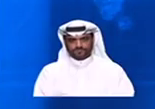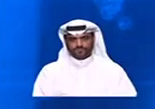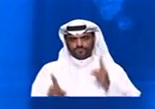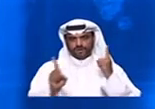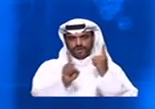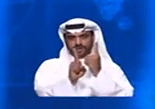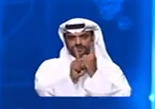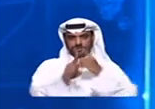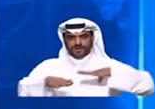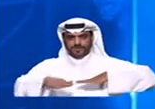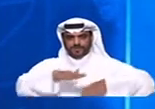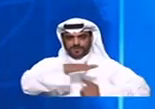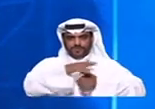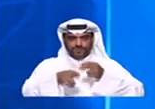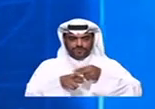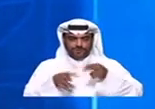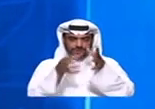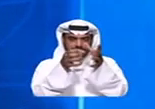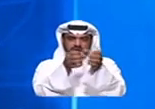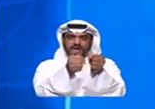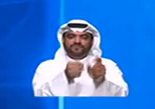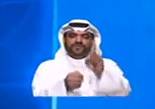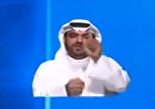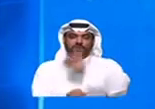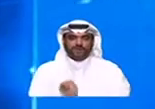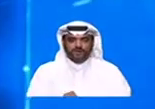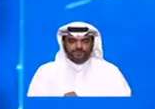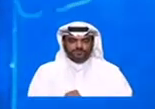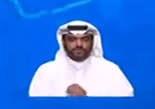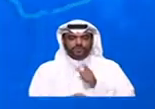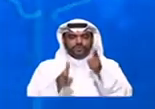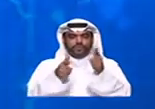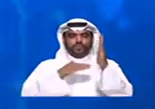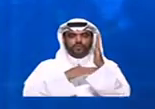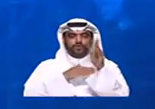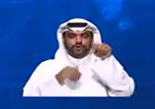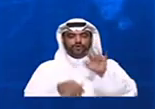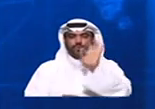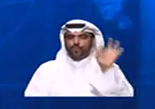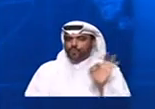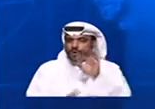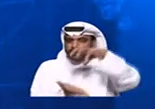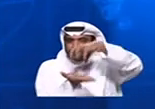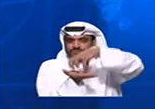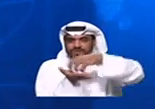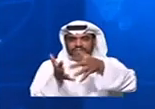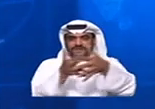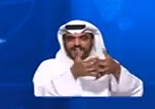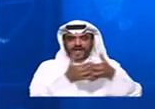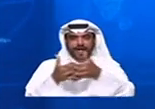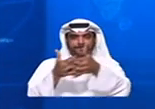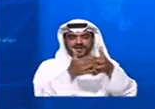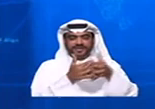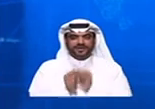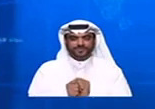استقبل حضرته صاحب السمو أمير البلاد الشيخ صباح الأحمد الجابر الصباح حفظه الله ورعاه ظهر اليوم في مقر إقامة سموه بالولايات المتحدة